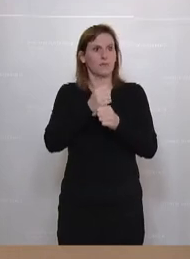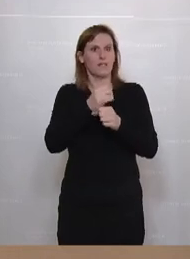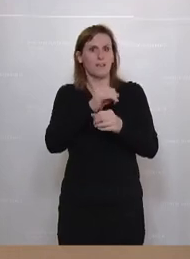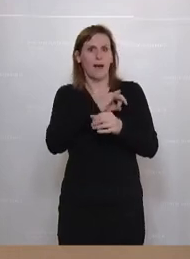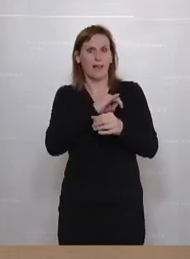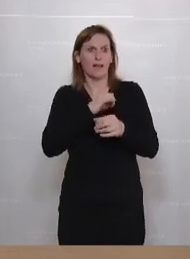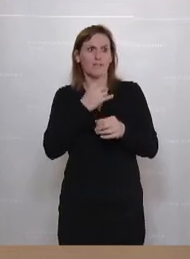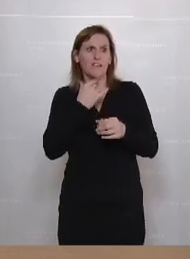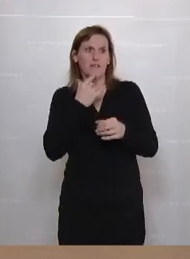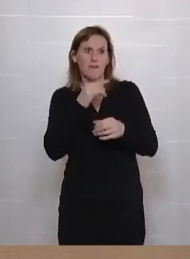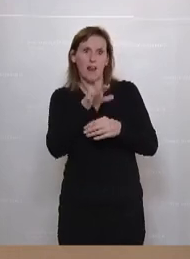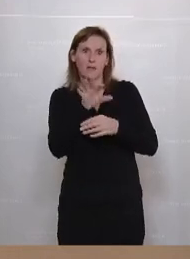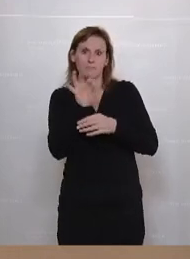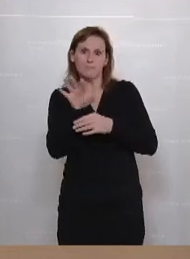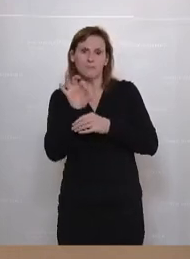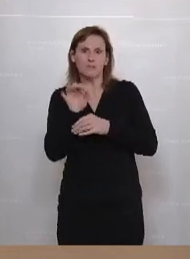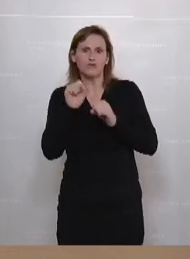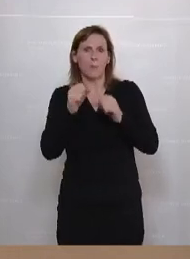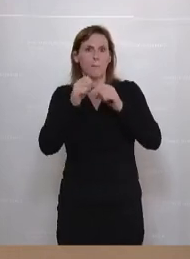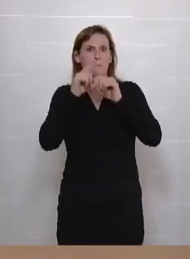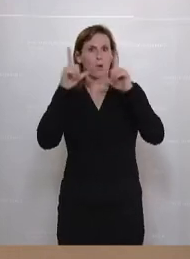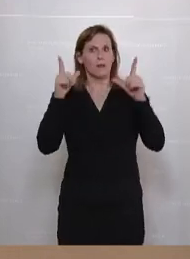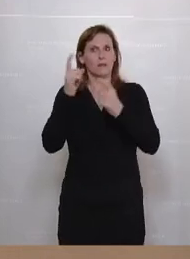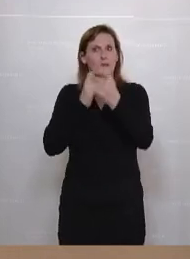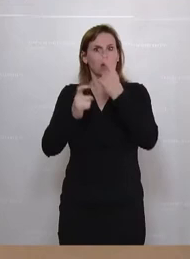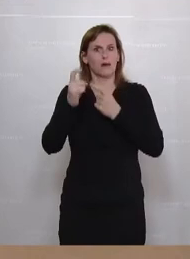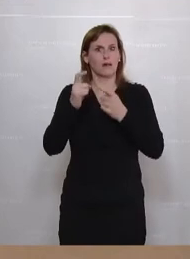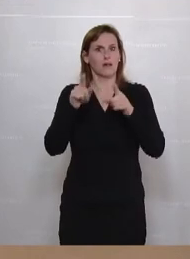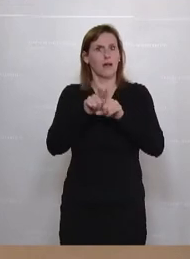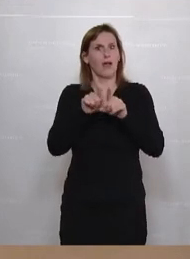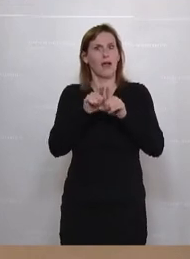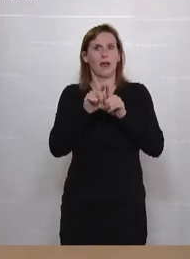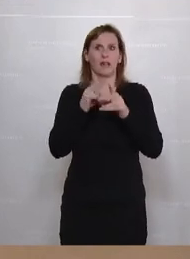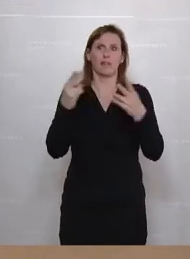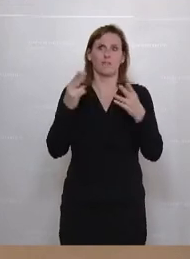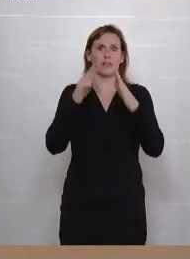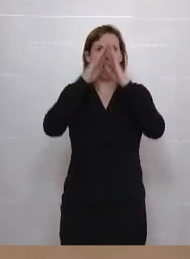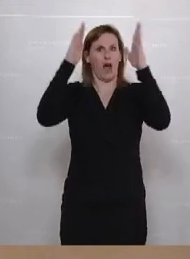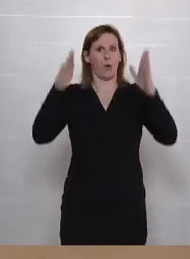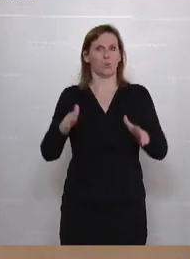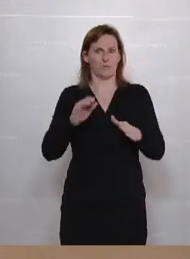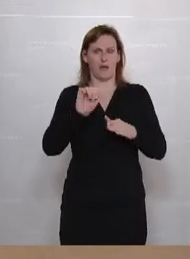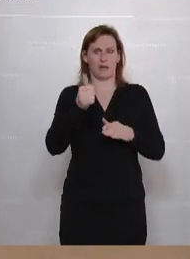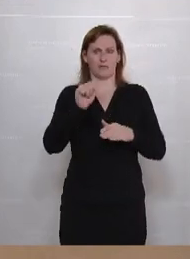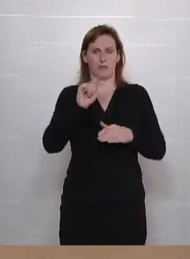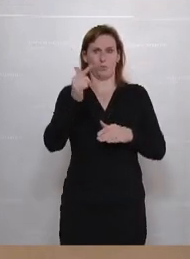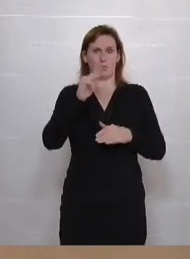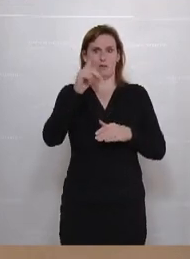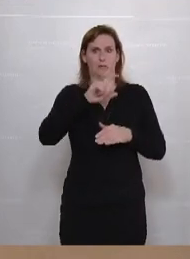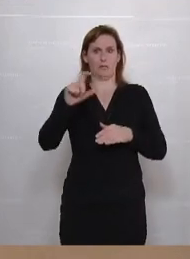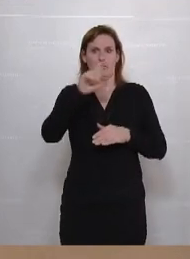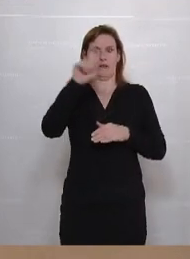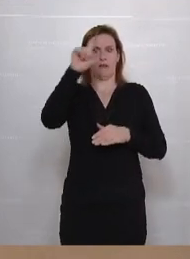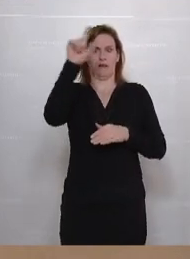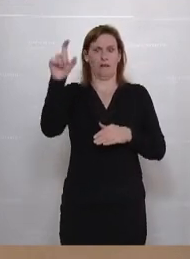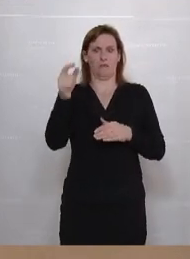rausnehmen. Ich habe immer das Bild, die Migrationspolitik ist ein dreistöckiges Haus. Der erste Stock ist die Zusammenarbeit mit Ländern von Herkunftsländern